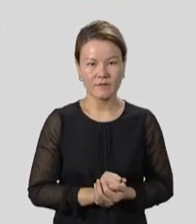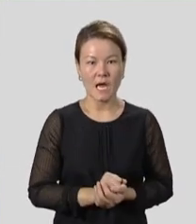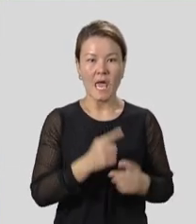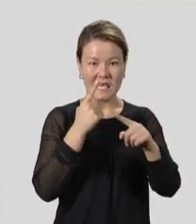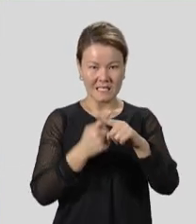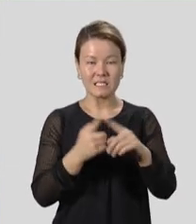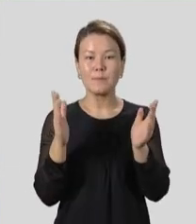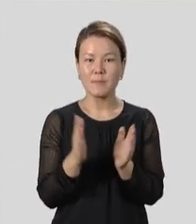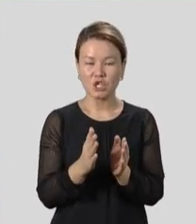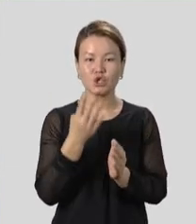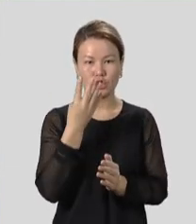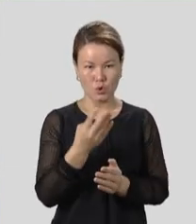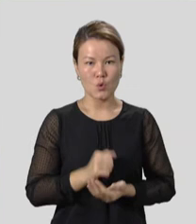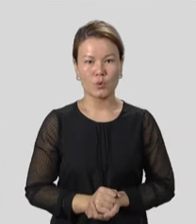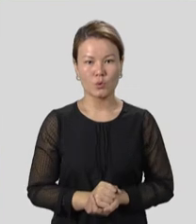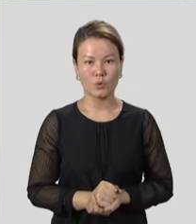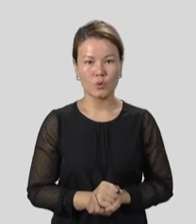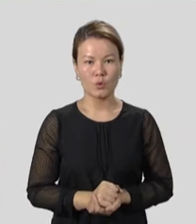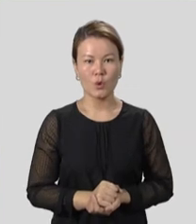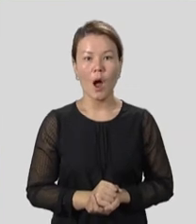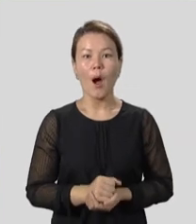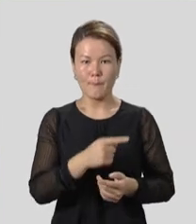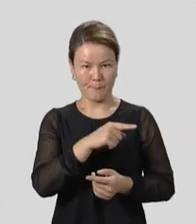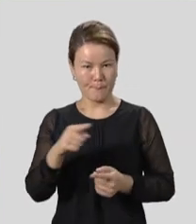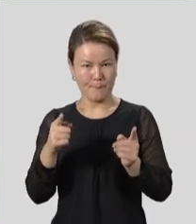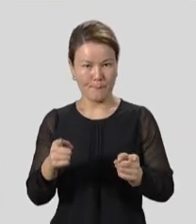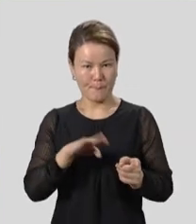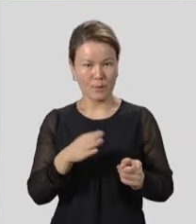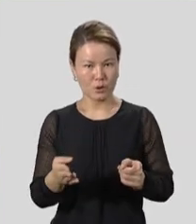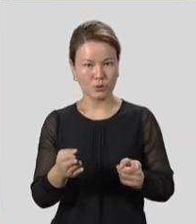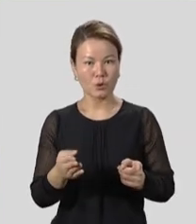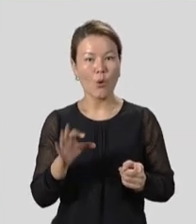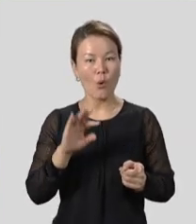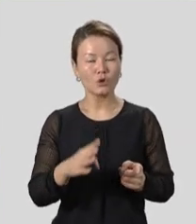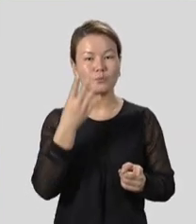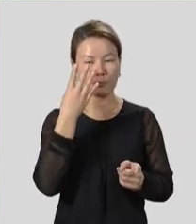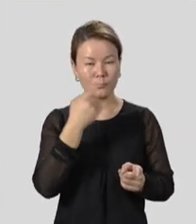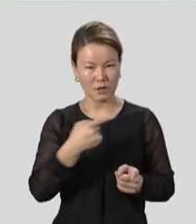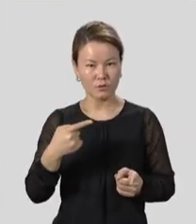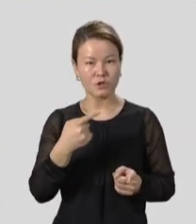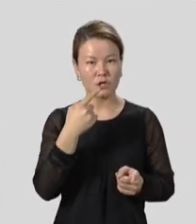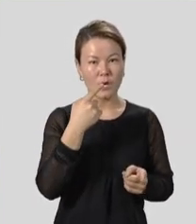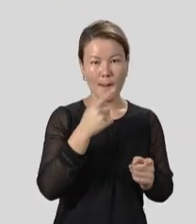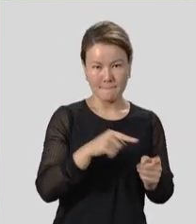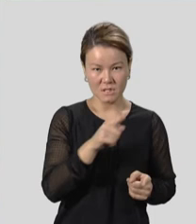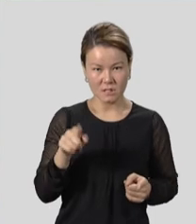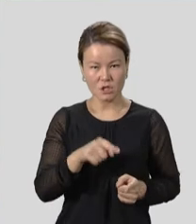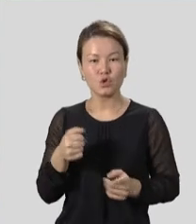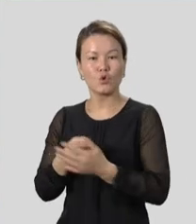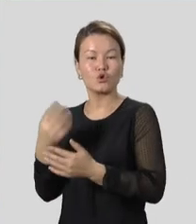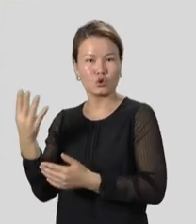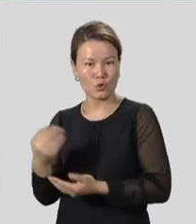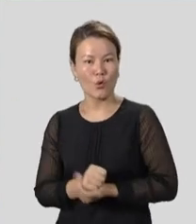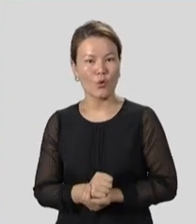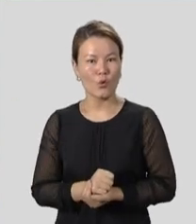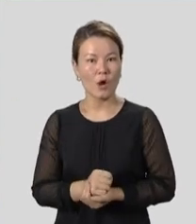x меньше 4. Промежуток от минус бесконечности до 4.